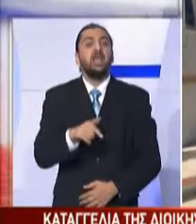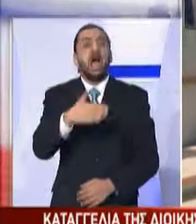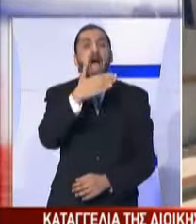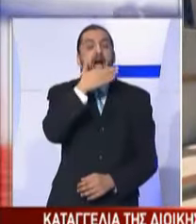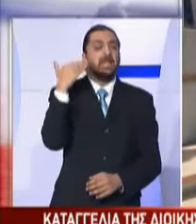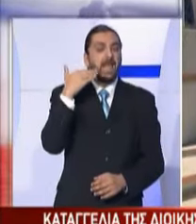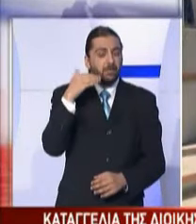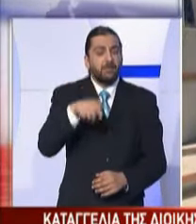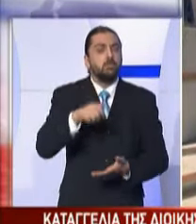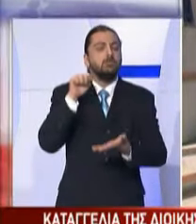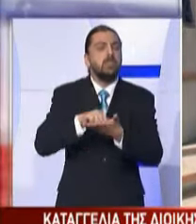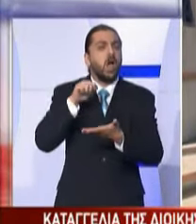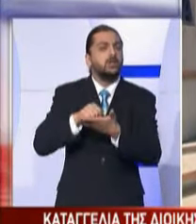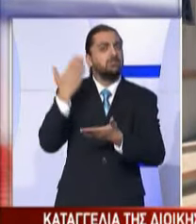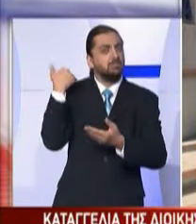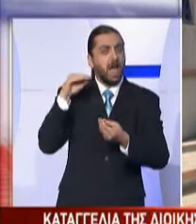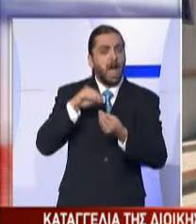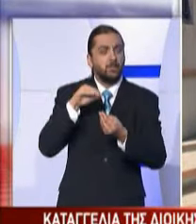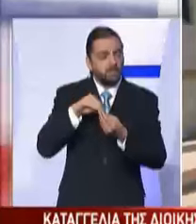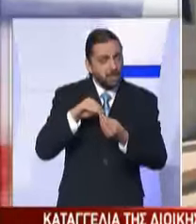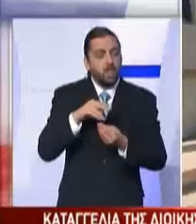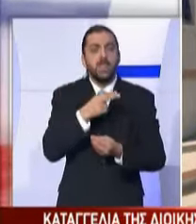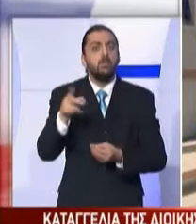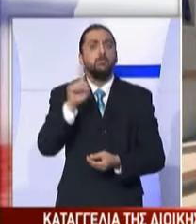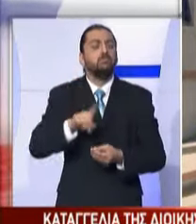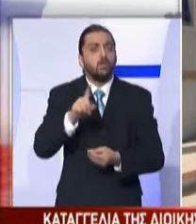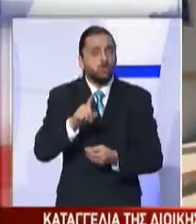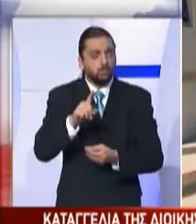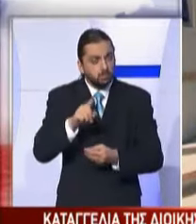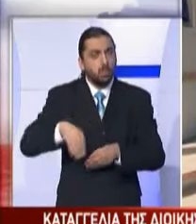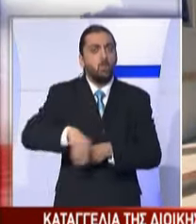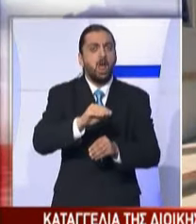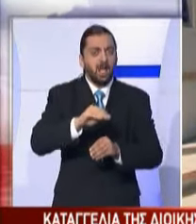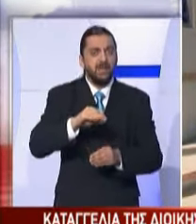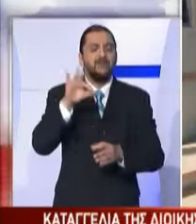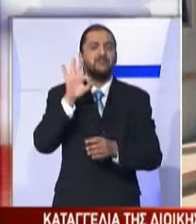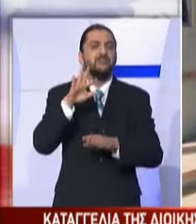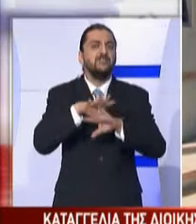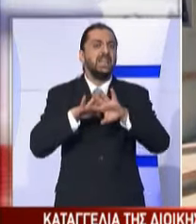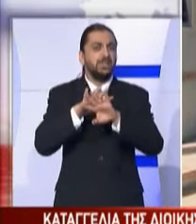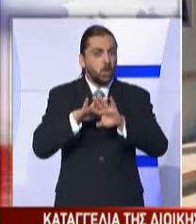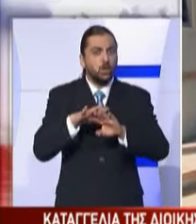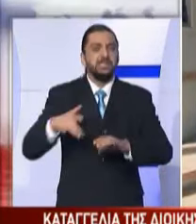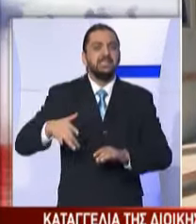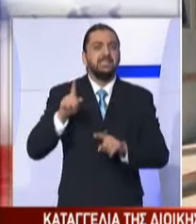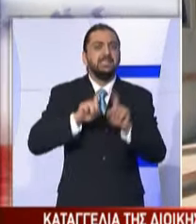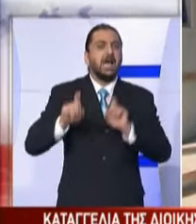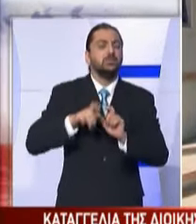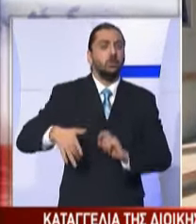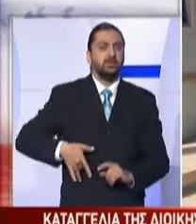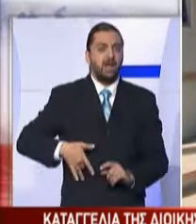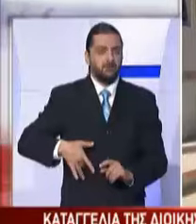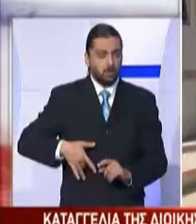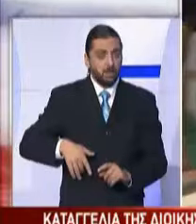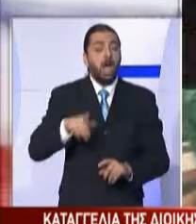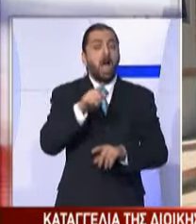ΑΧΕΠΑ αφορά σε διαγωνισμό που έγινε τον περασμένο Απρίλιο για την ανάδειξη χορηγών φίλτρου τεχνητού νεφρού. Η αναφορά υποβλήθηκε στους οικονομικούς εισαγγελείς αλλά και στην